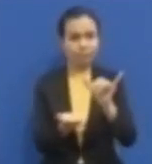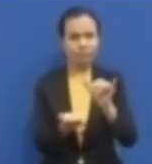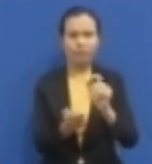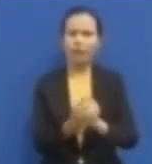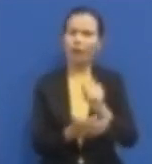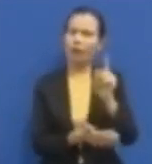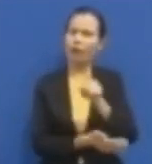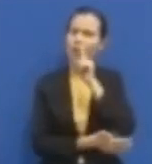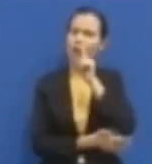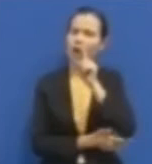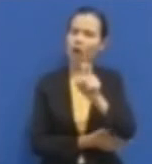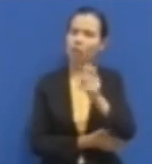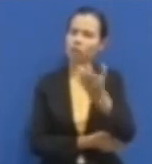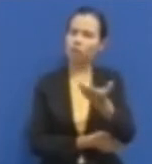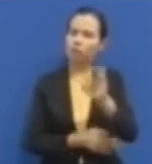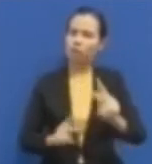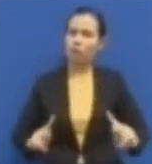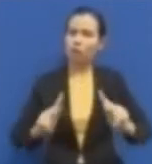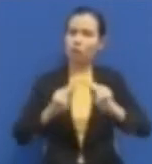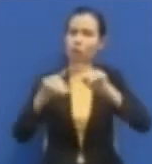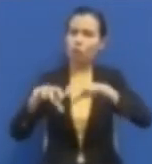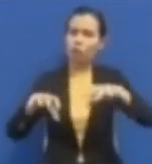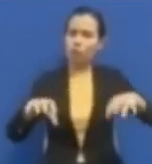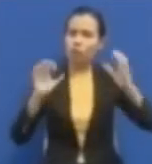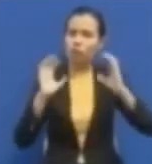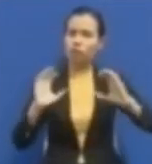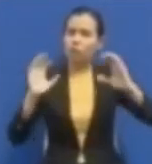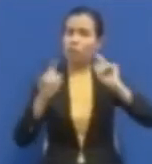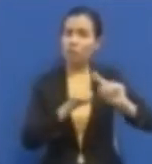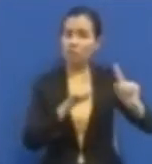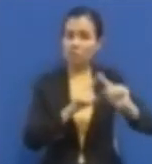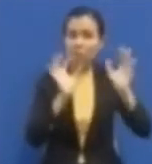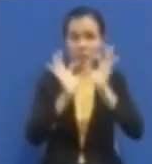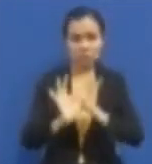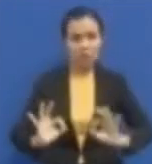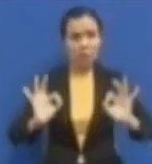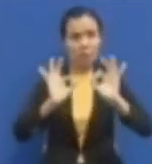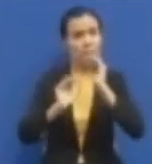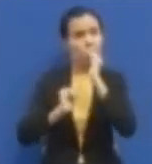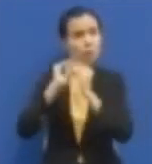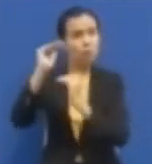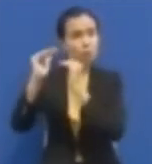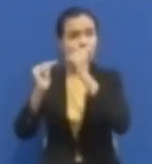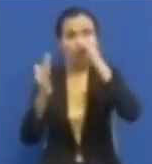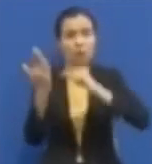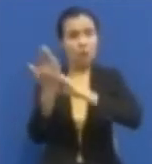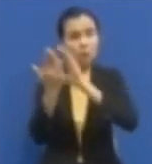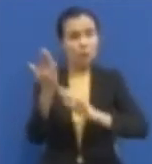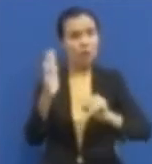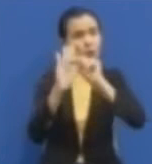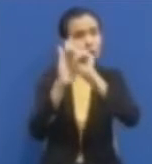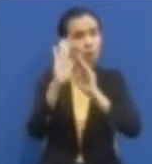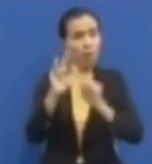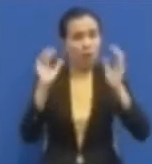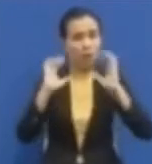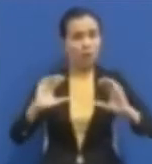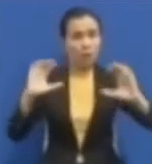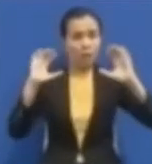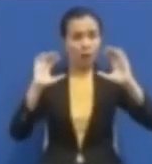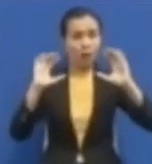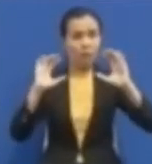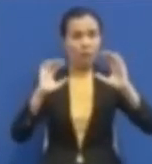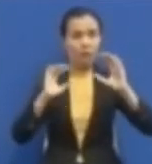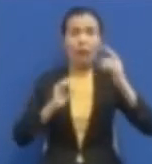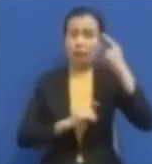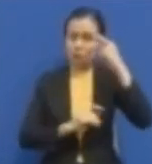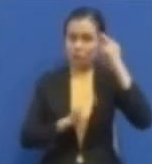ามว่ากระทรวงและหน่วยงานต่างๆนี้ให้ความสำคัญกับการปฏิรูปประเทศตามนโยบายของรัฐบาลที่ตั้งใ